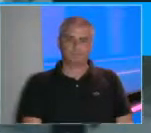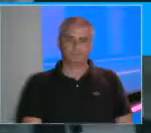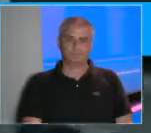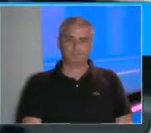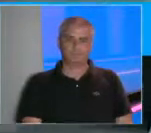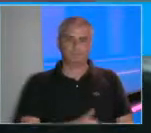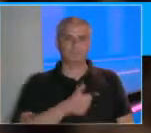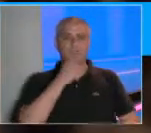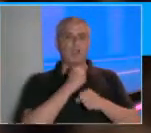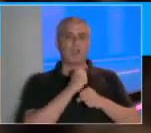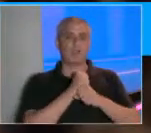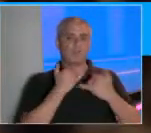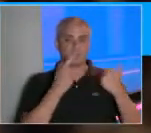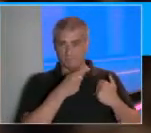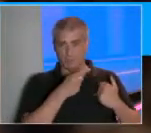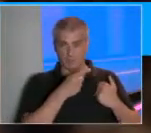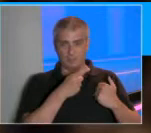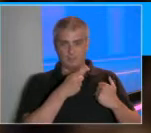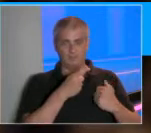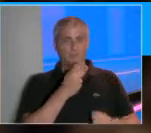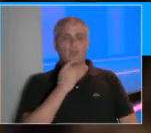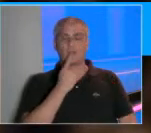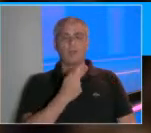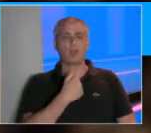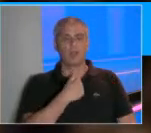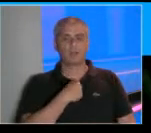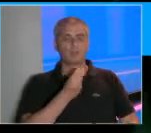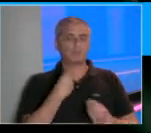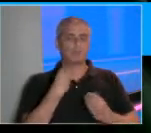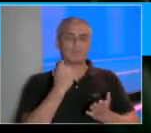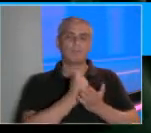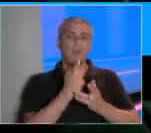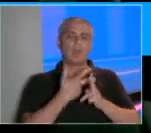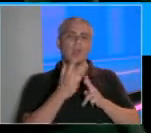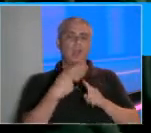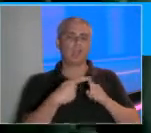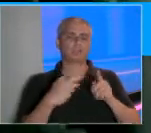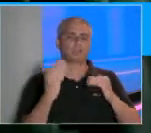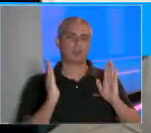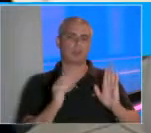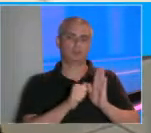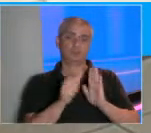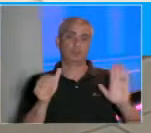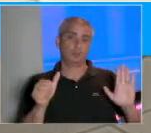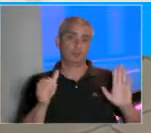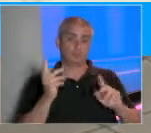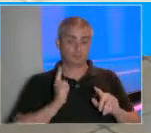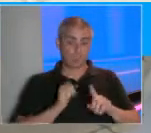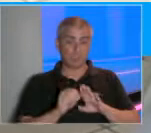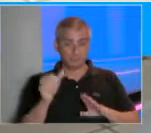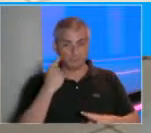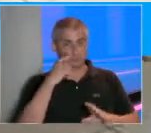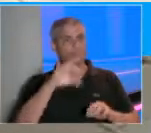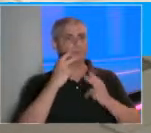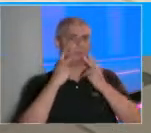שר העבודה והרווחה עשה בצדק ואמר, אני מעריך את ההיתר רק לחצי שנה. מחכה חצי שנה כדי